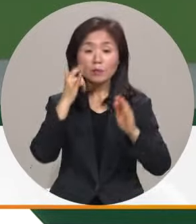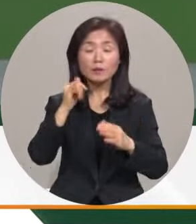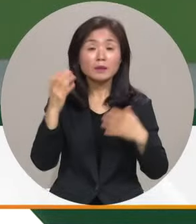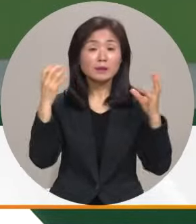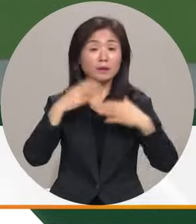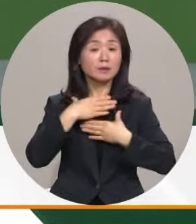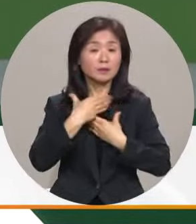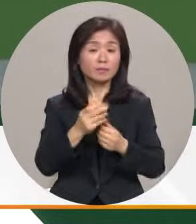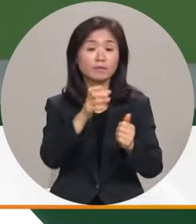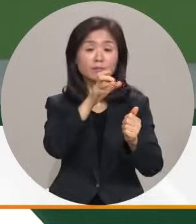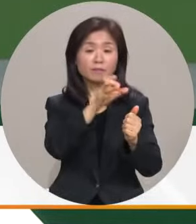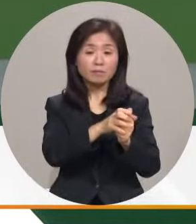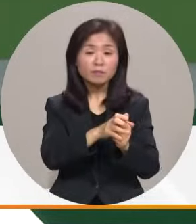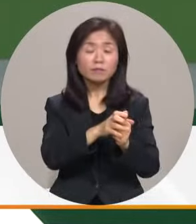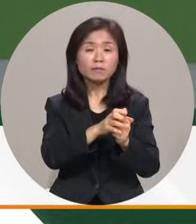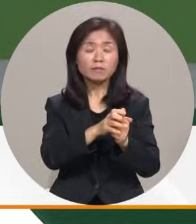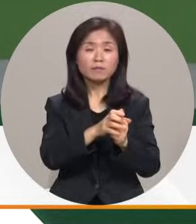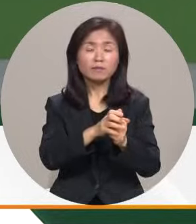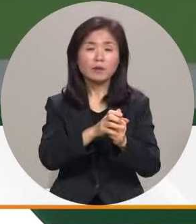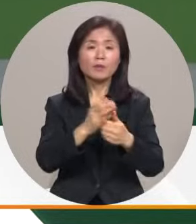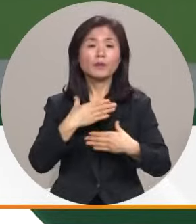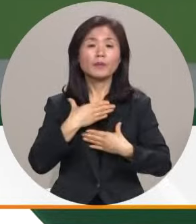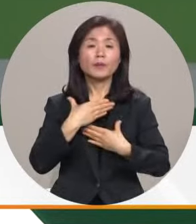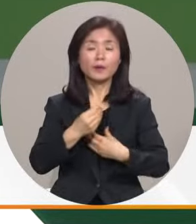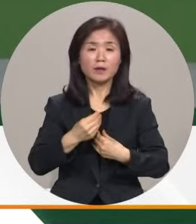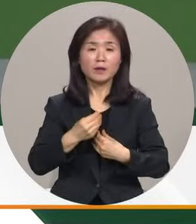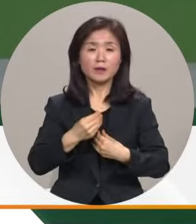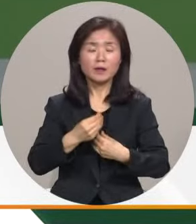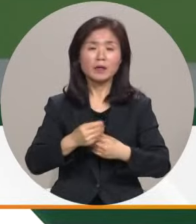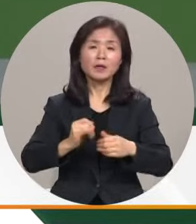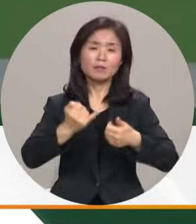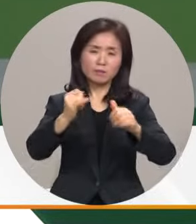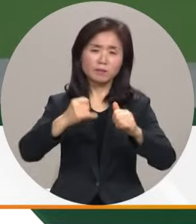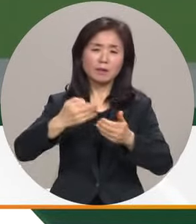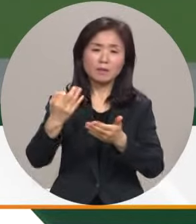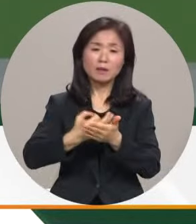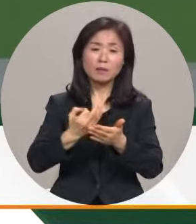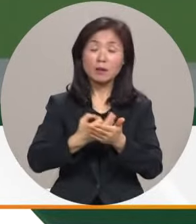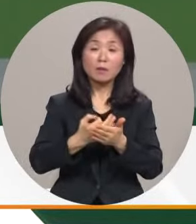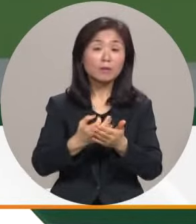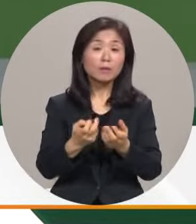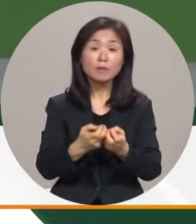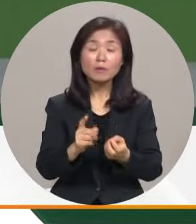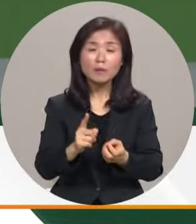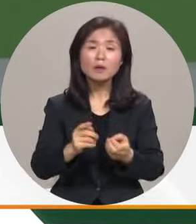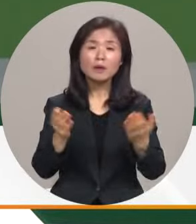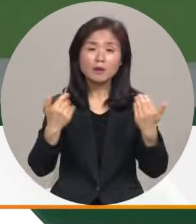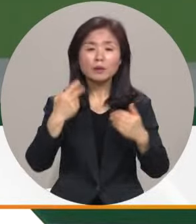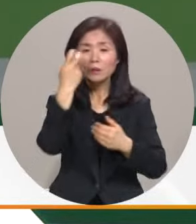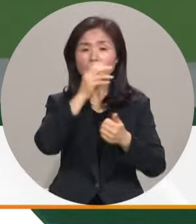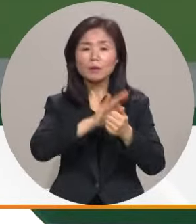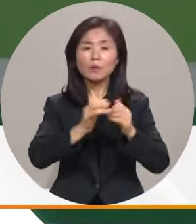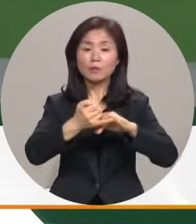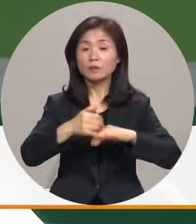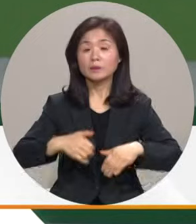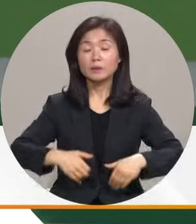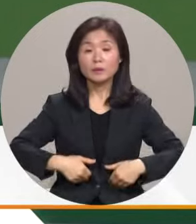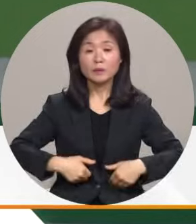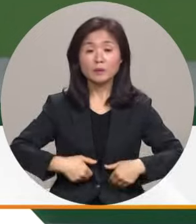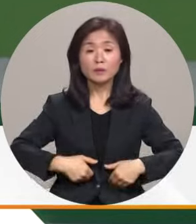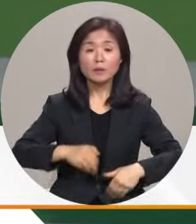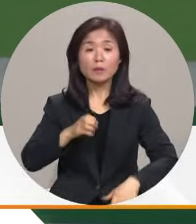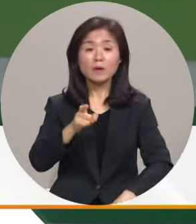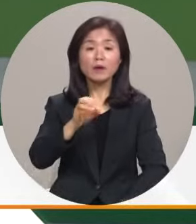맡기고 마음껏 이런 경제사회 활동을 하려면은 학교 돌봄이 꼭 필요합니다